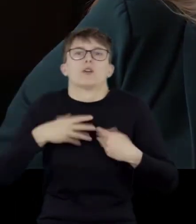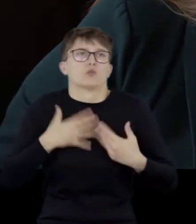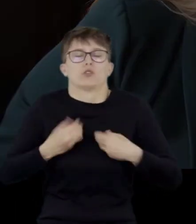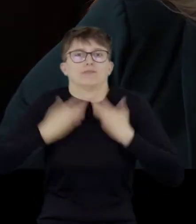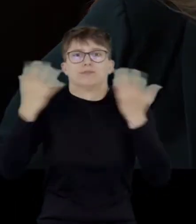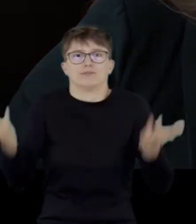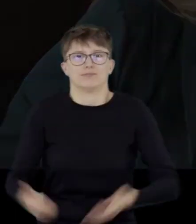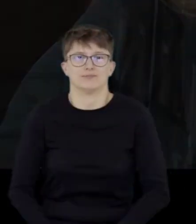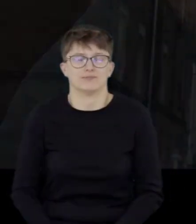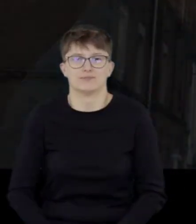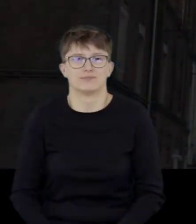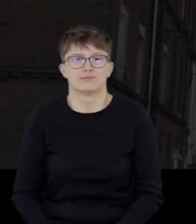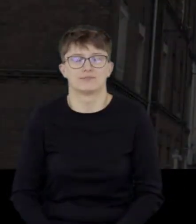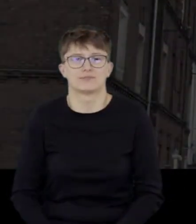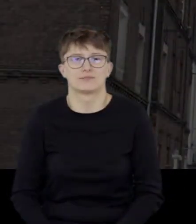duma rozbiera.